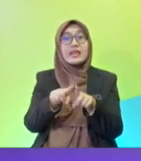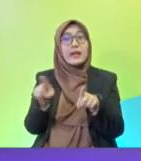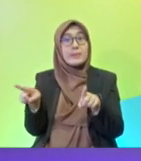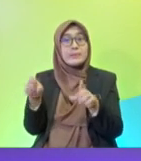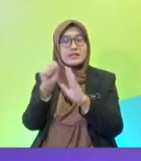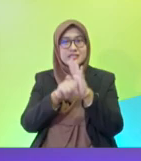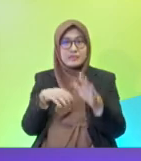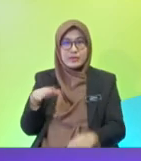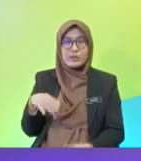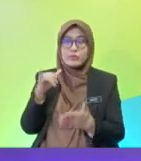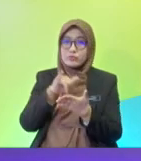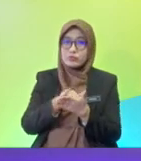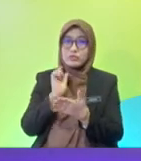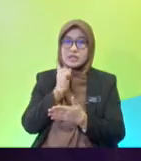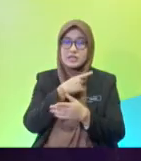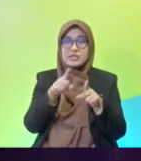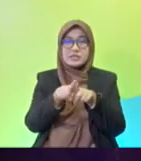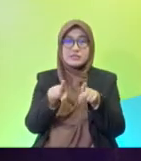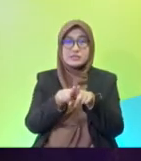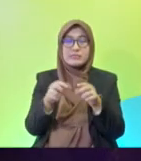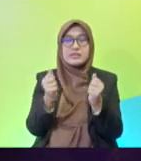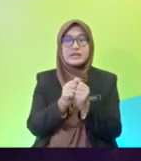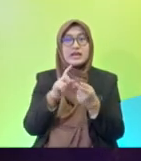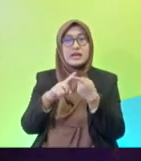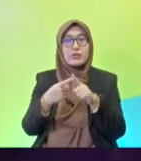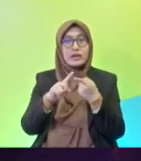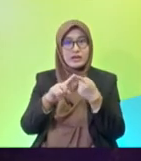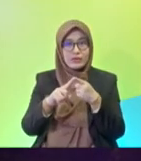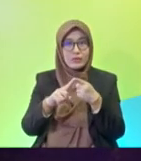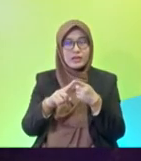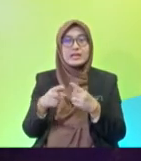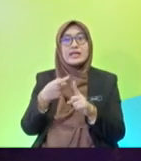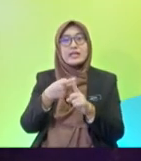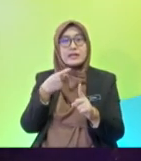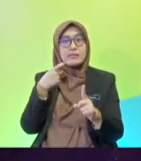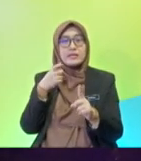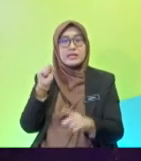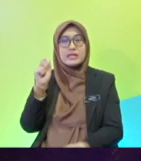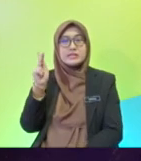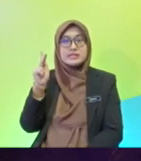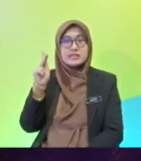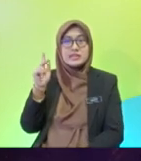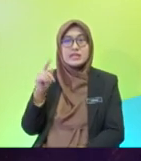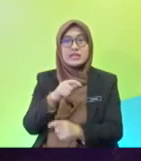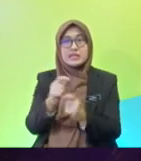bersama-sama dengan kawan-kawan Abang di sini daripada SD Taman Desa